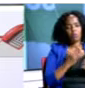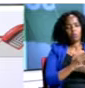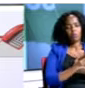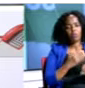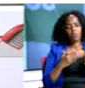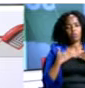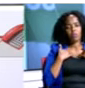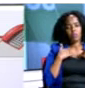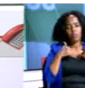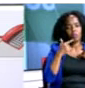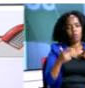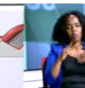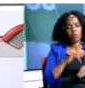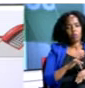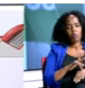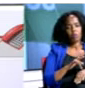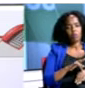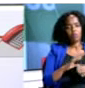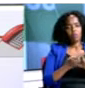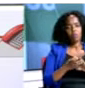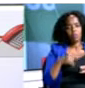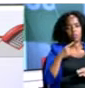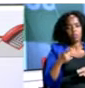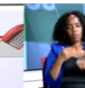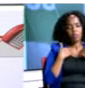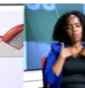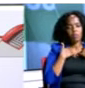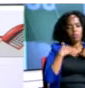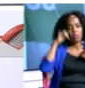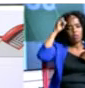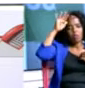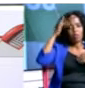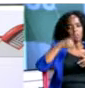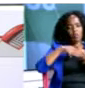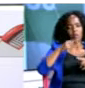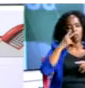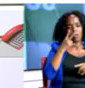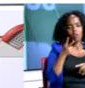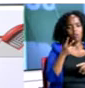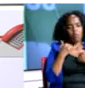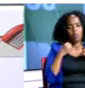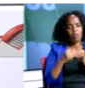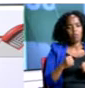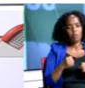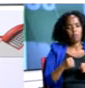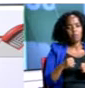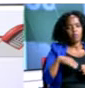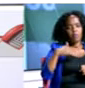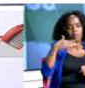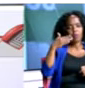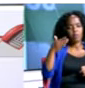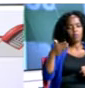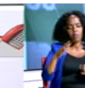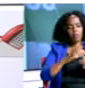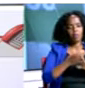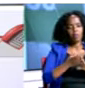chura. Eh, malah tolen kana walka watuna jirata ni, namun ufana cip tadda bane kalala mudanda, sanan bodo kara tritum